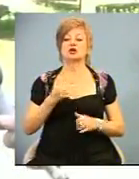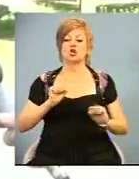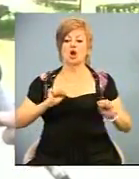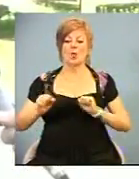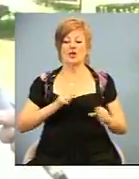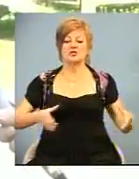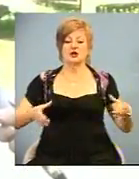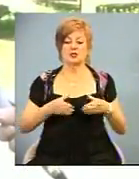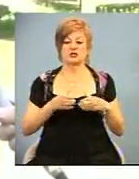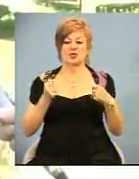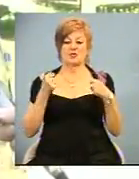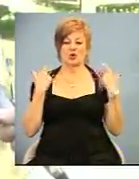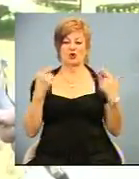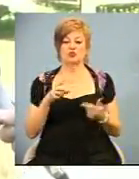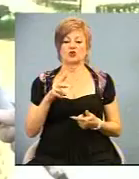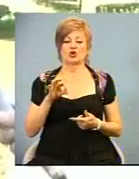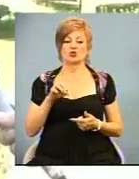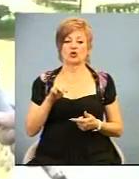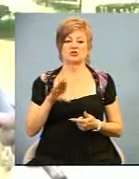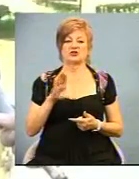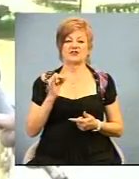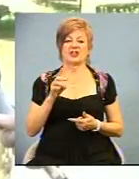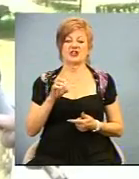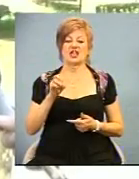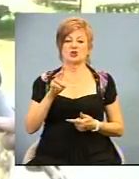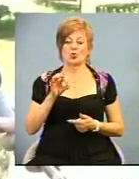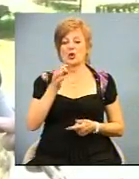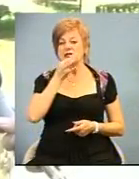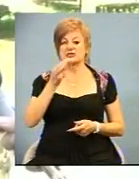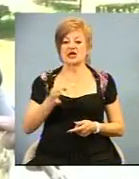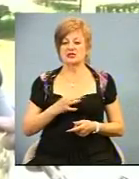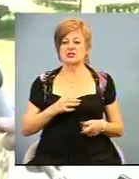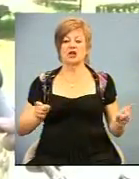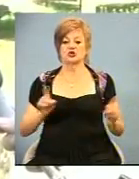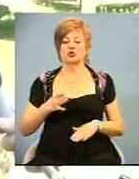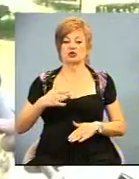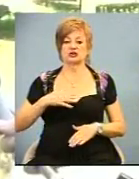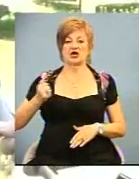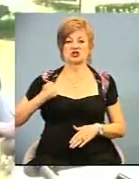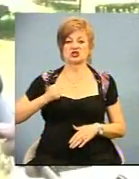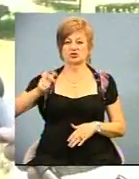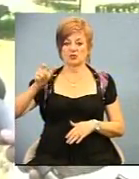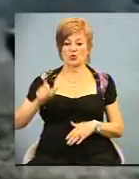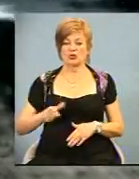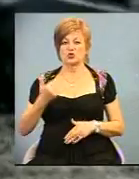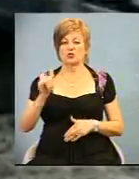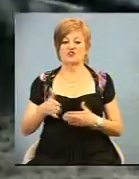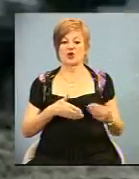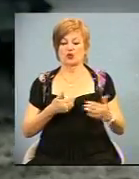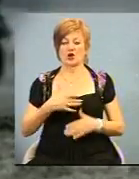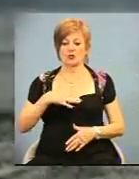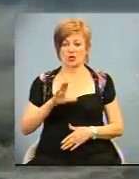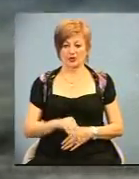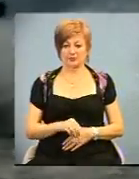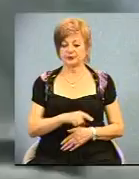підрозділу, підполковник Лавриненко Олександр, і доповів, що наш бойовий товариш у нього на руках. Впродовж